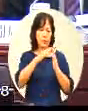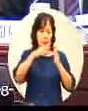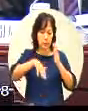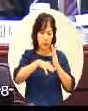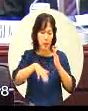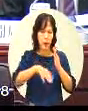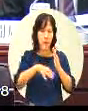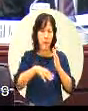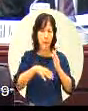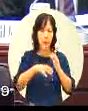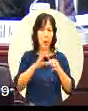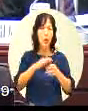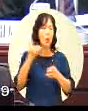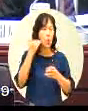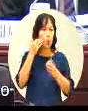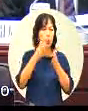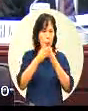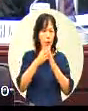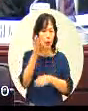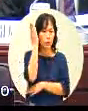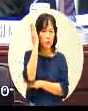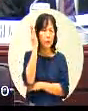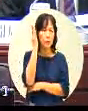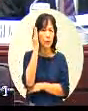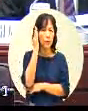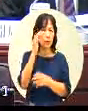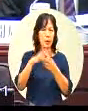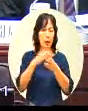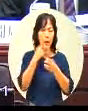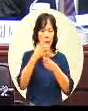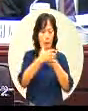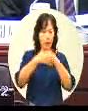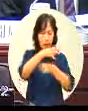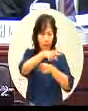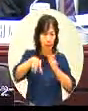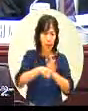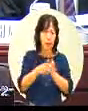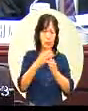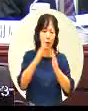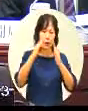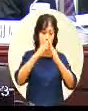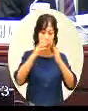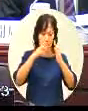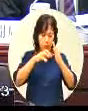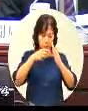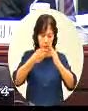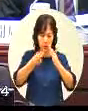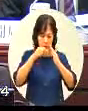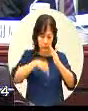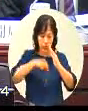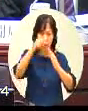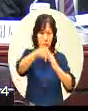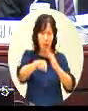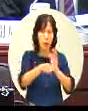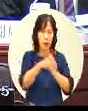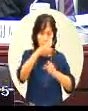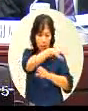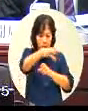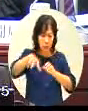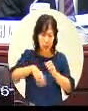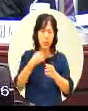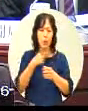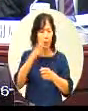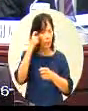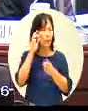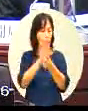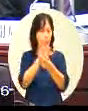面如果需要我们这个环保局在屋前屋后四周围，这我们都很